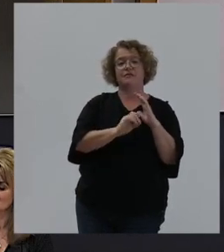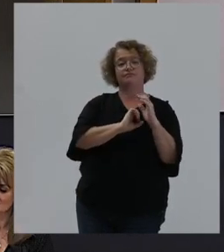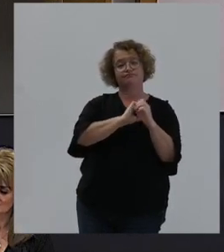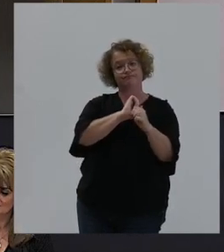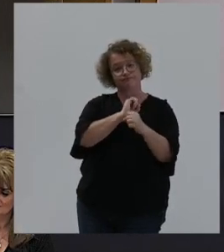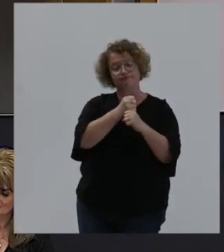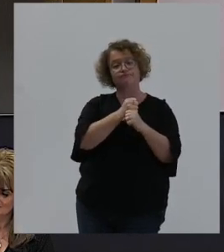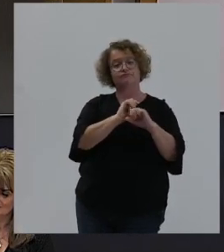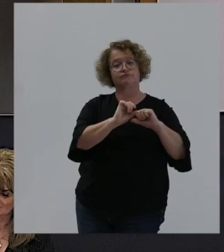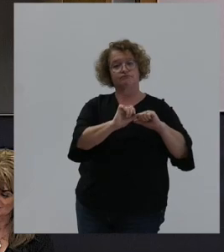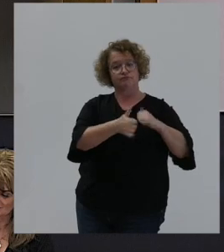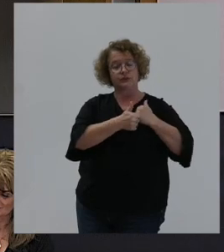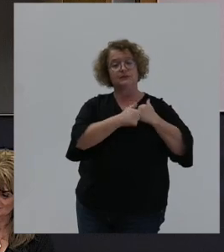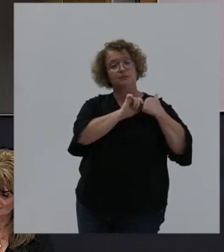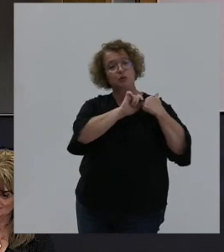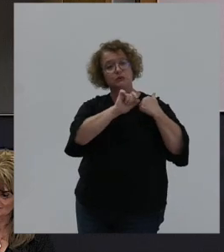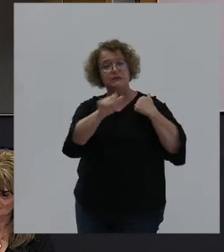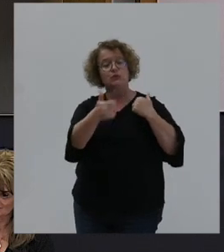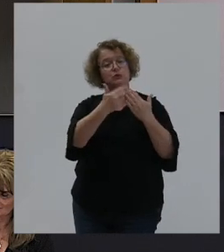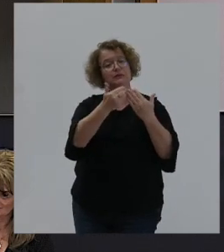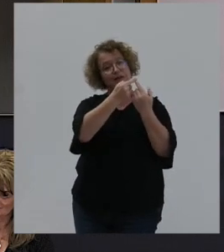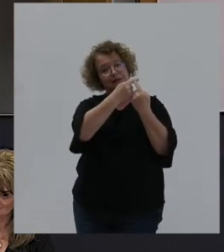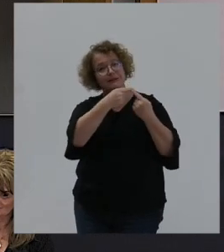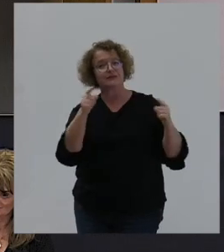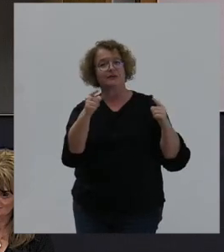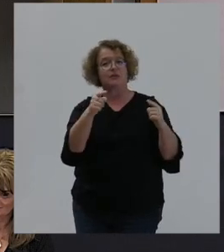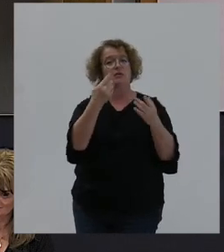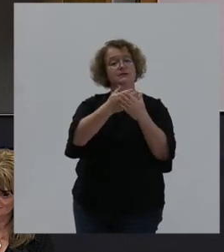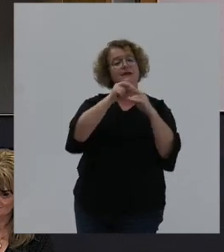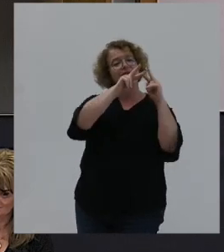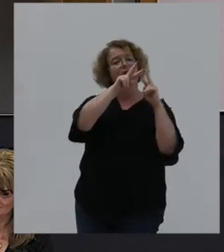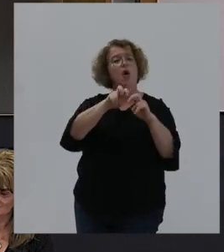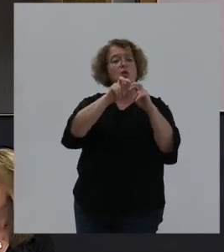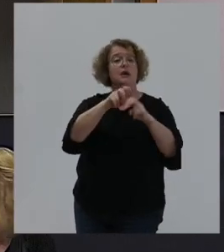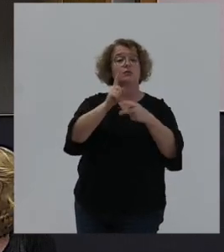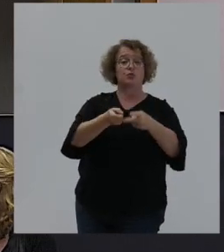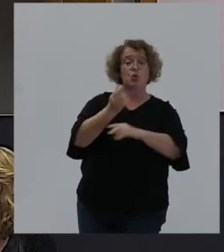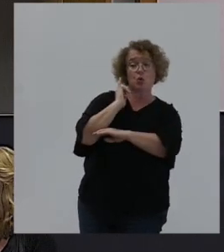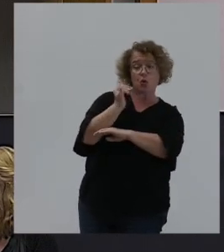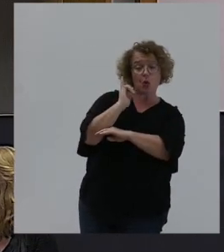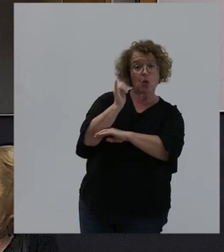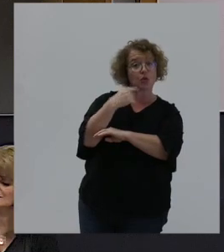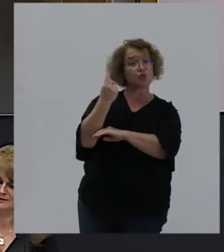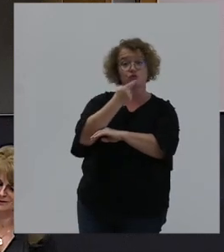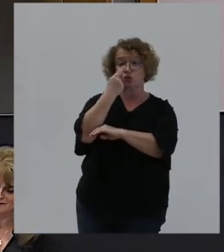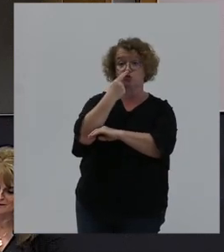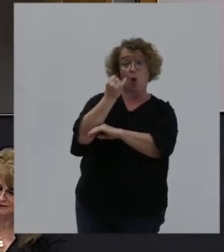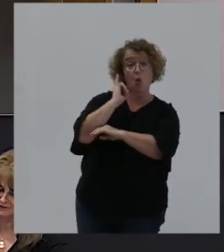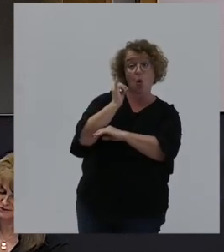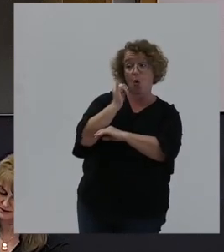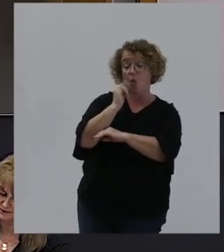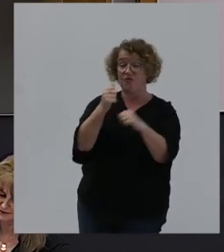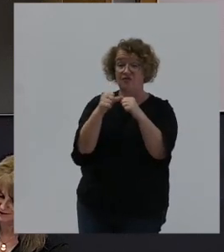procédures disciplinaires, c'est autre chose. C'est des enquêtes qui peuvent être longues, toujours trop longues, mais elles